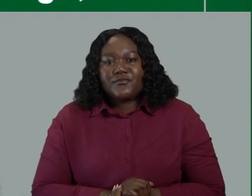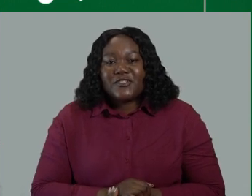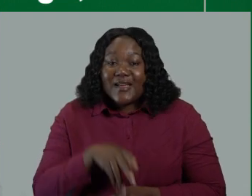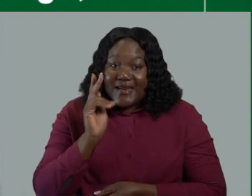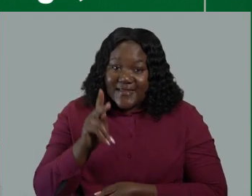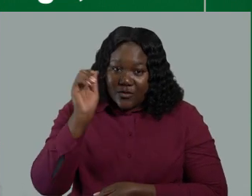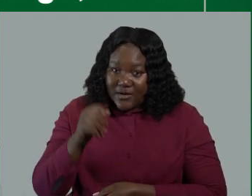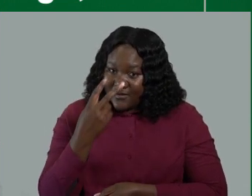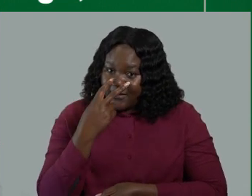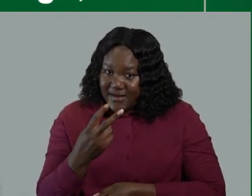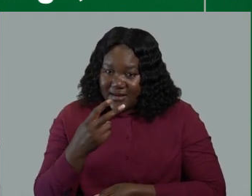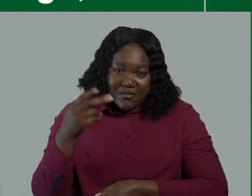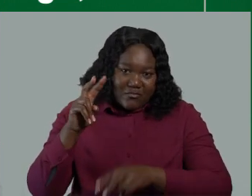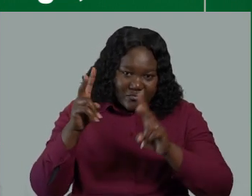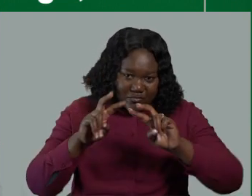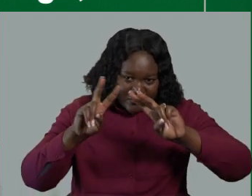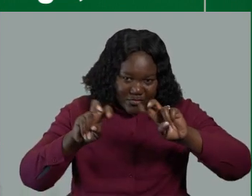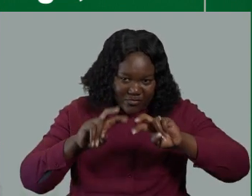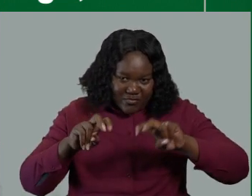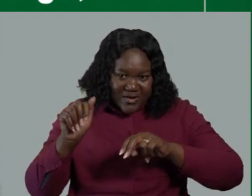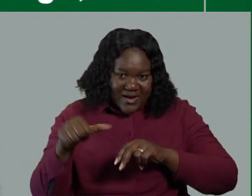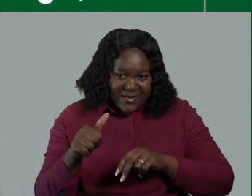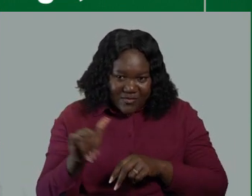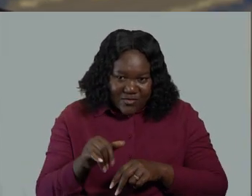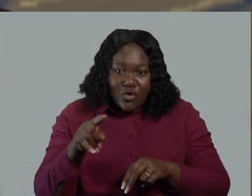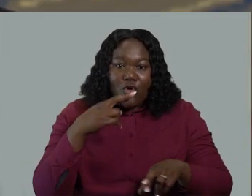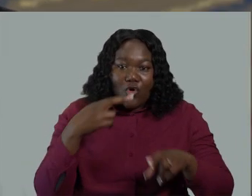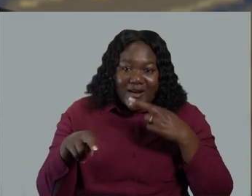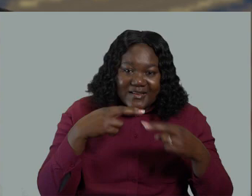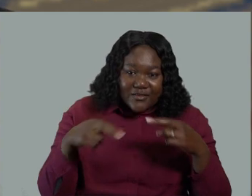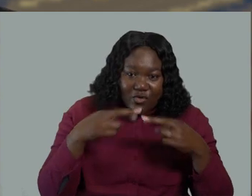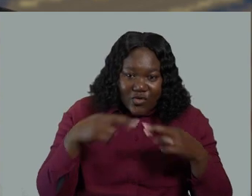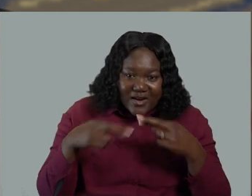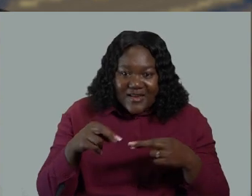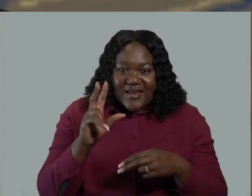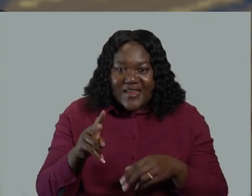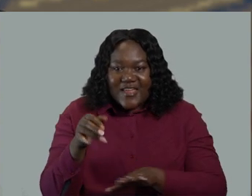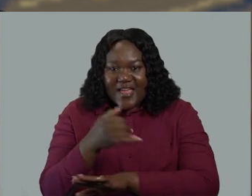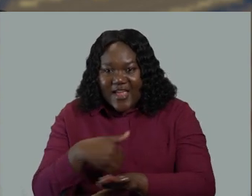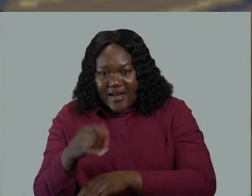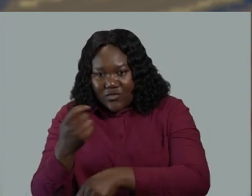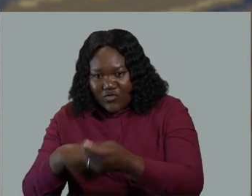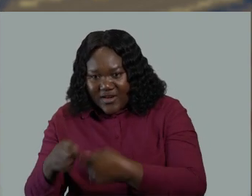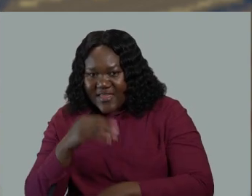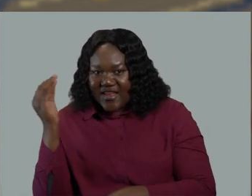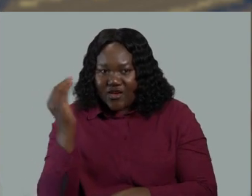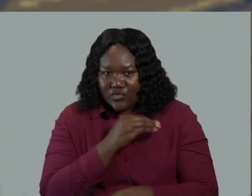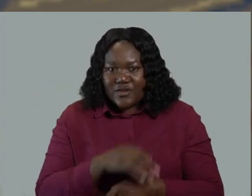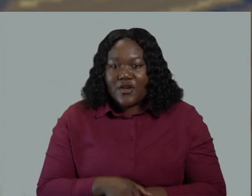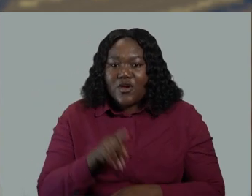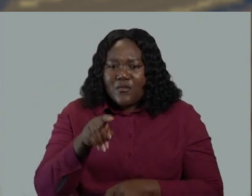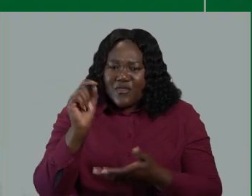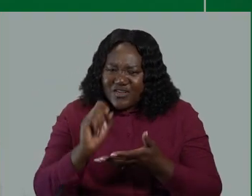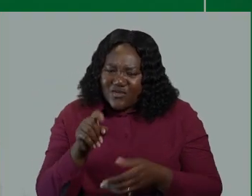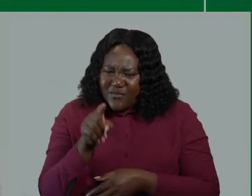ndyono. Natu talishe natango koludhi lyetalululo enkwawo kutya otuna etalululo lyorestoranda nenge lyehala lyokulandithila